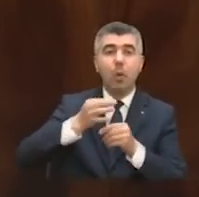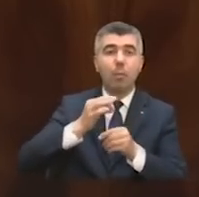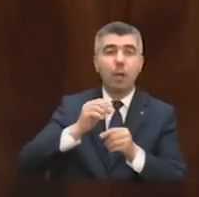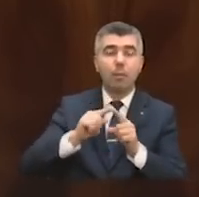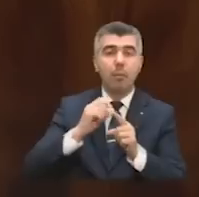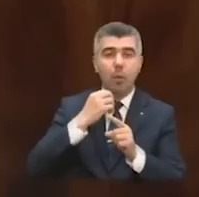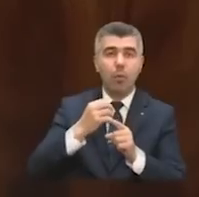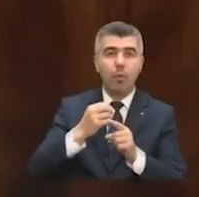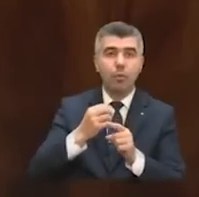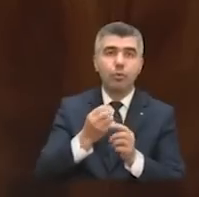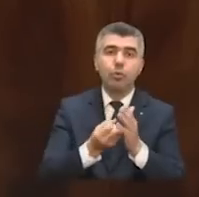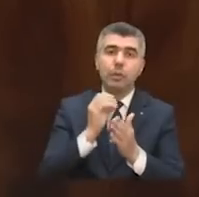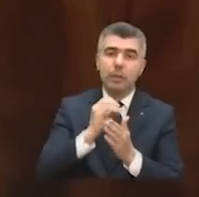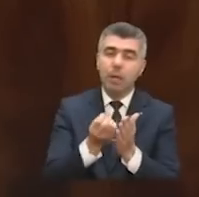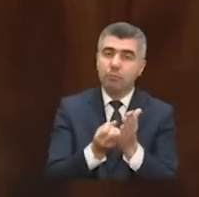اللي كنقول لكم